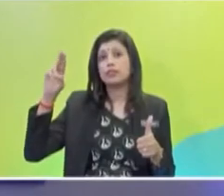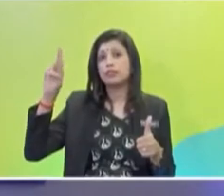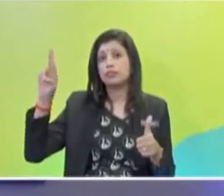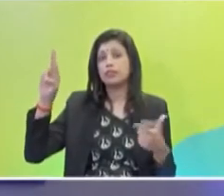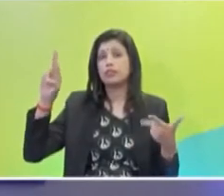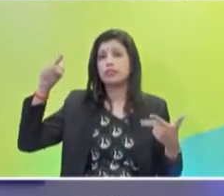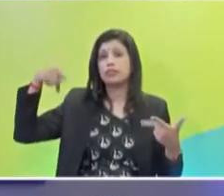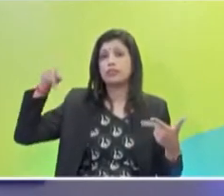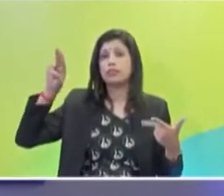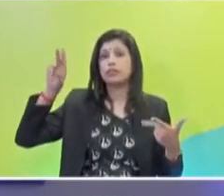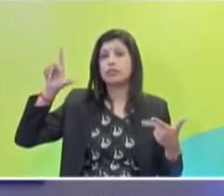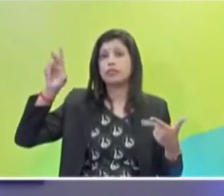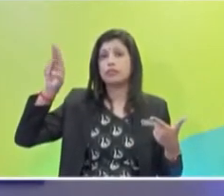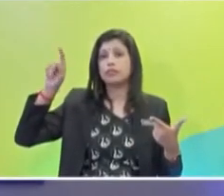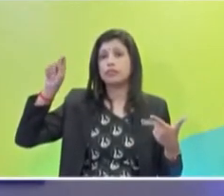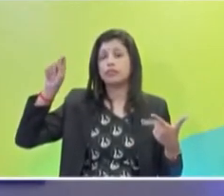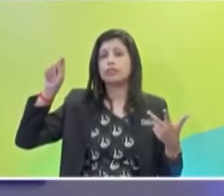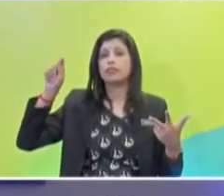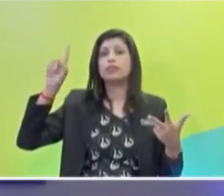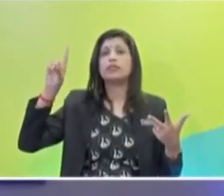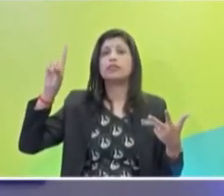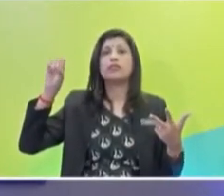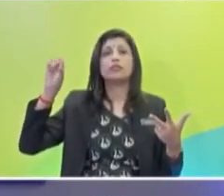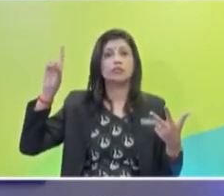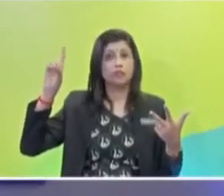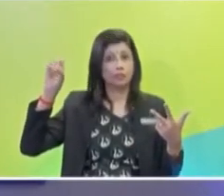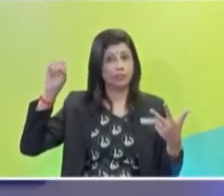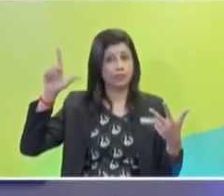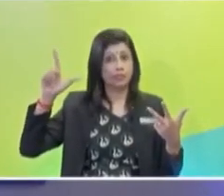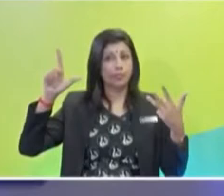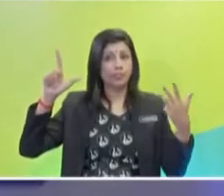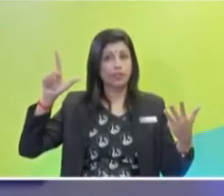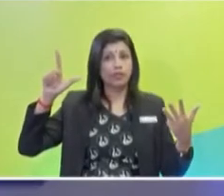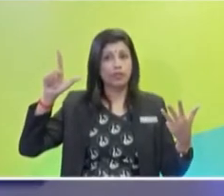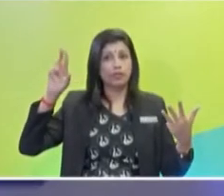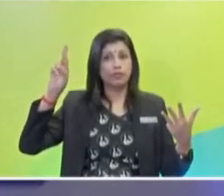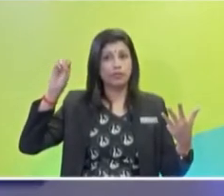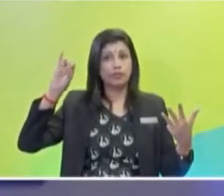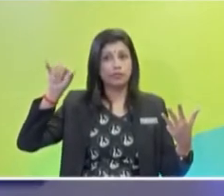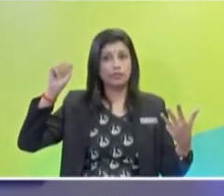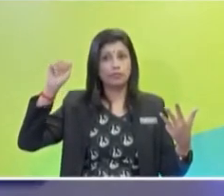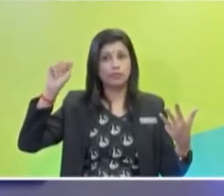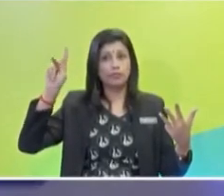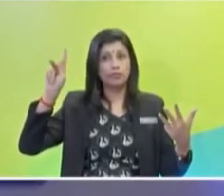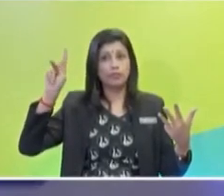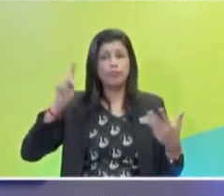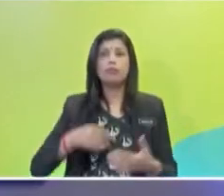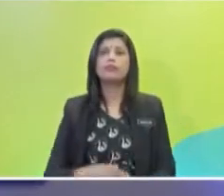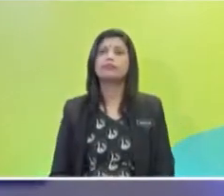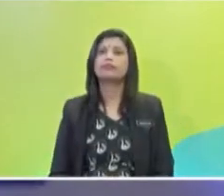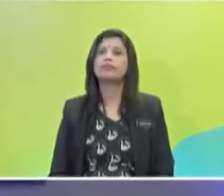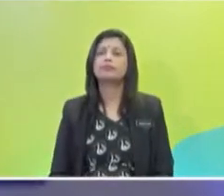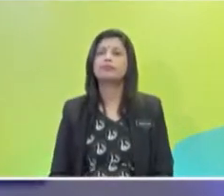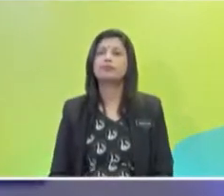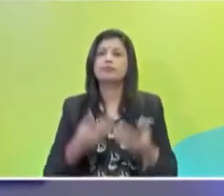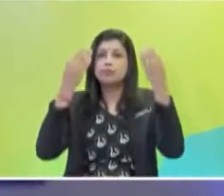pulut, dodol, kemudian kita ada rojak dan sebagainya. Okey, jadi